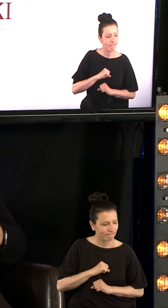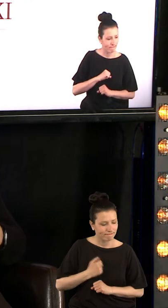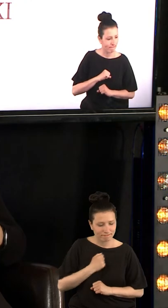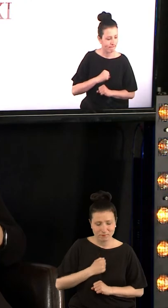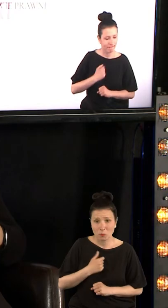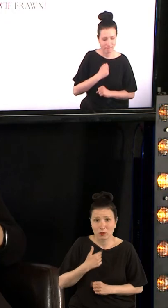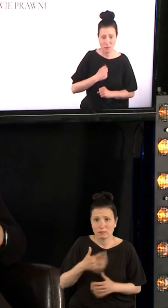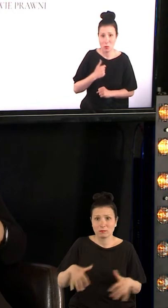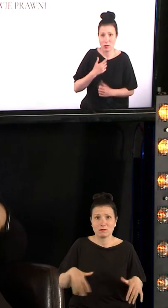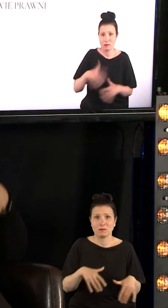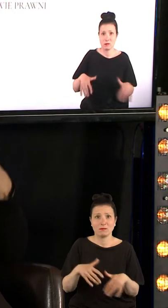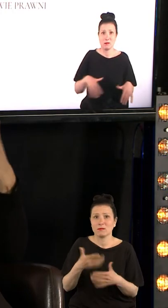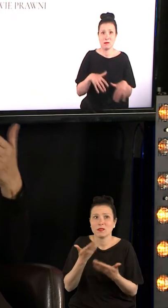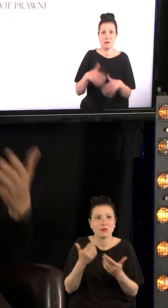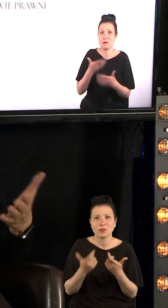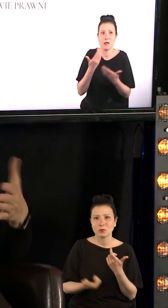co zrobić.